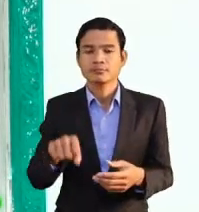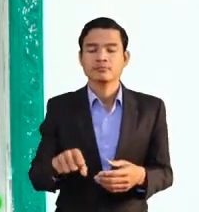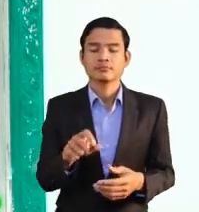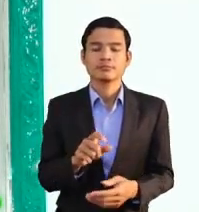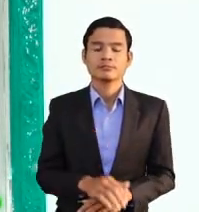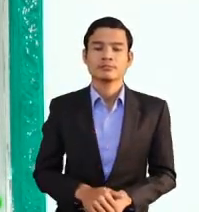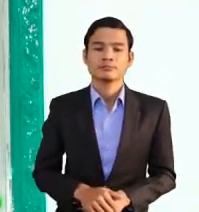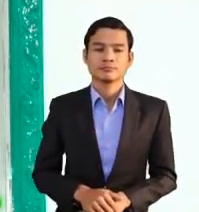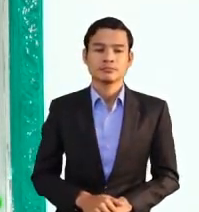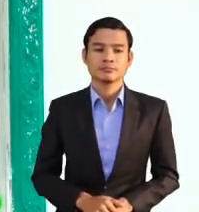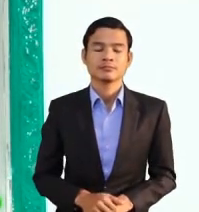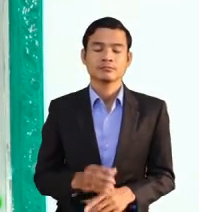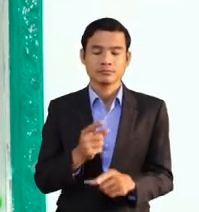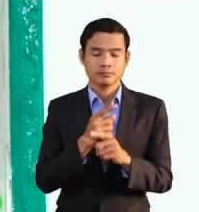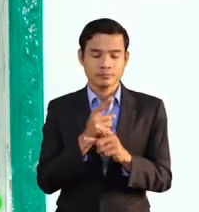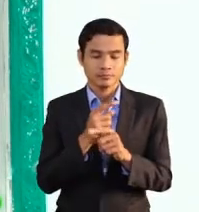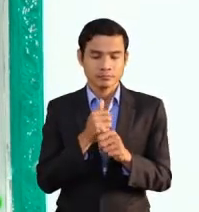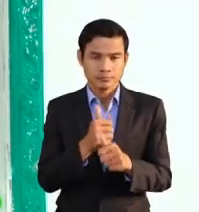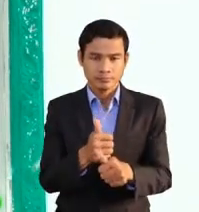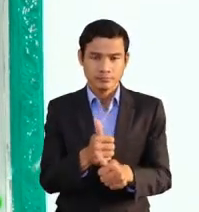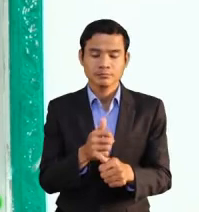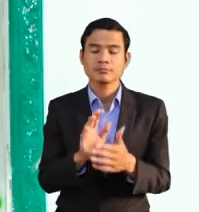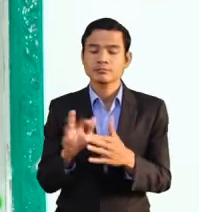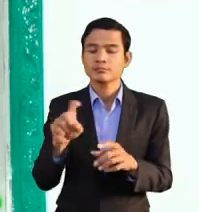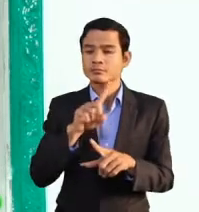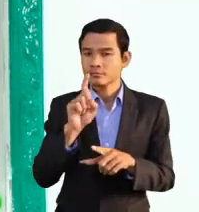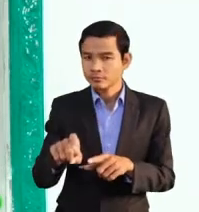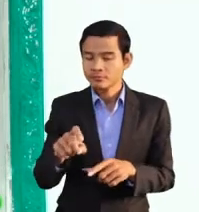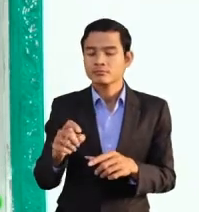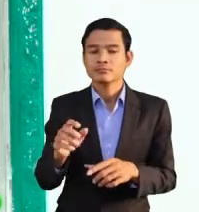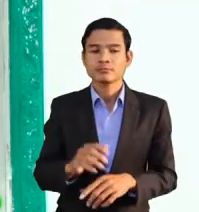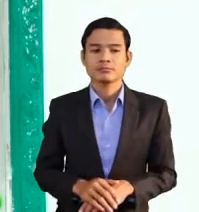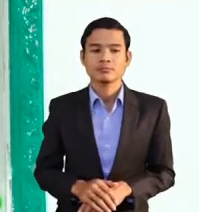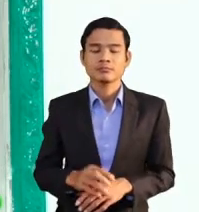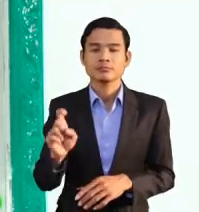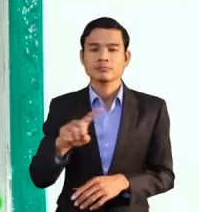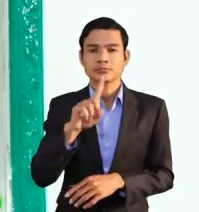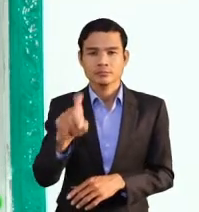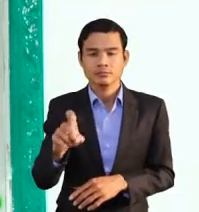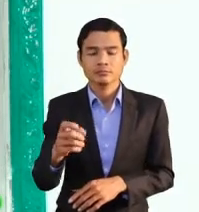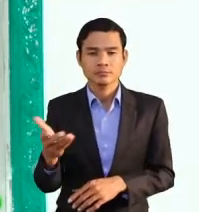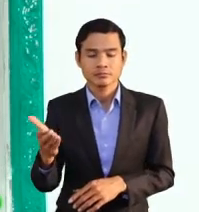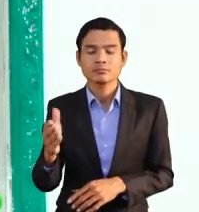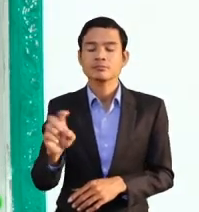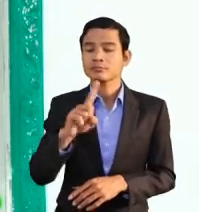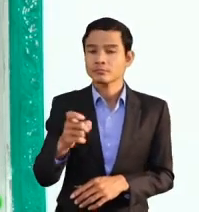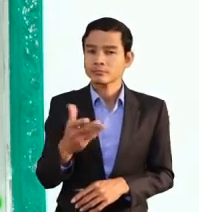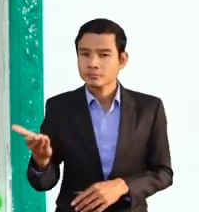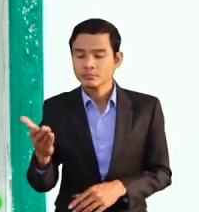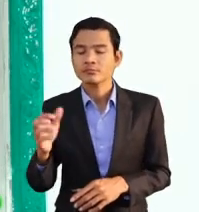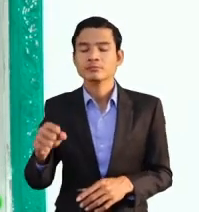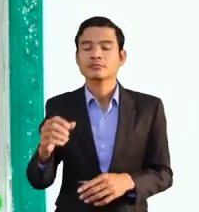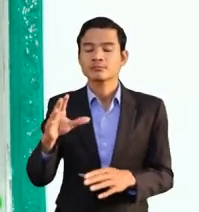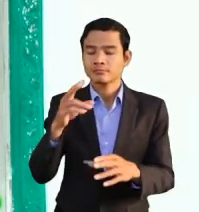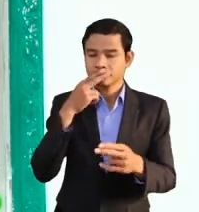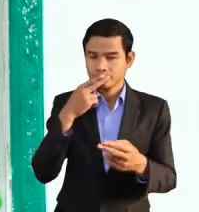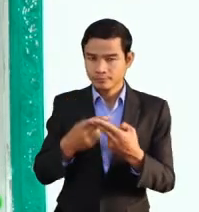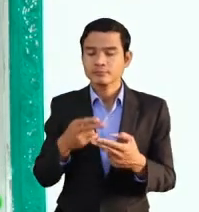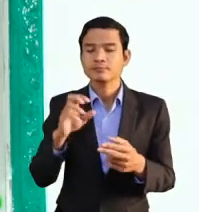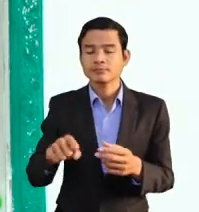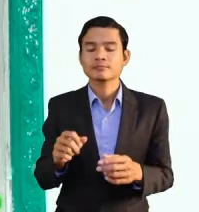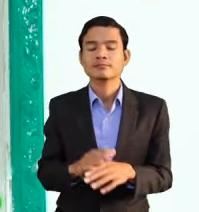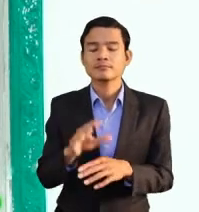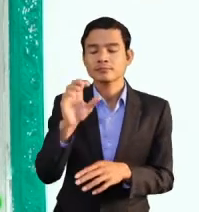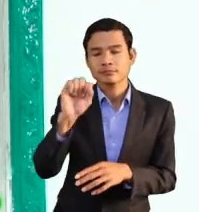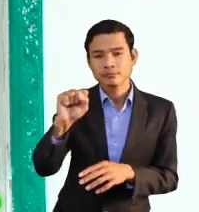chlai, cứ dương chlai tới tạm xóm. Xóm nua, nè con á. Xóm nua cái xua thả mạch dương chlai chân. Con tài tài nó dương đặt